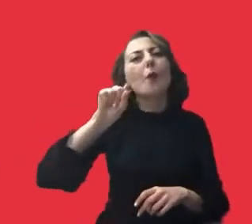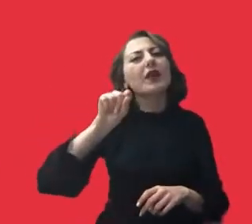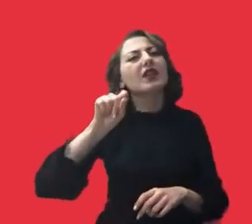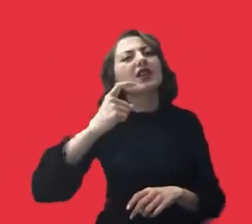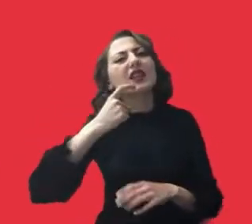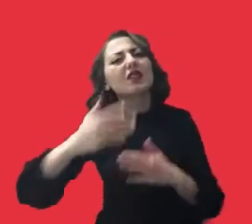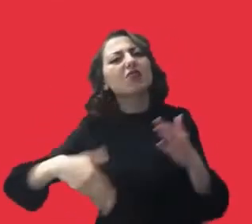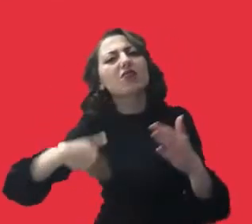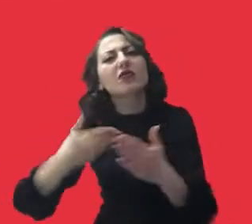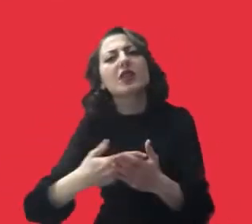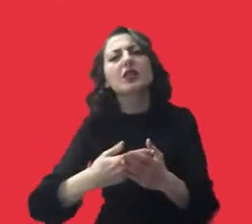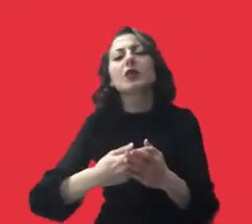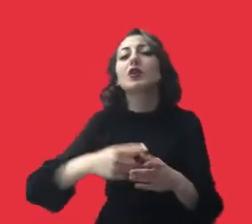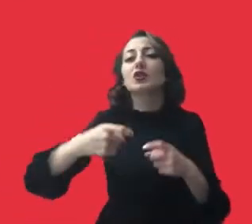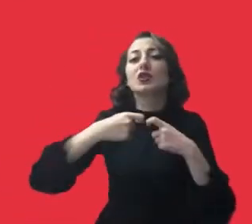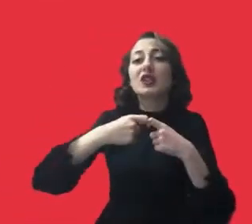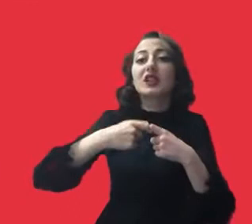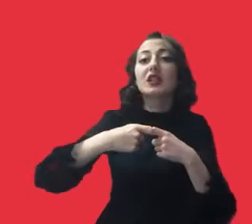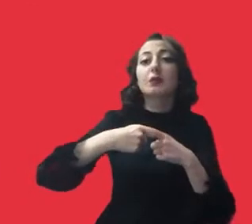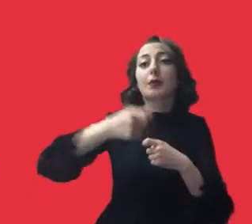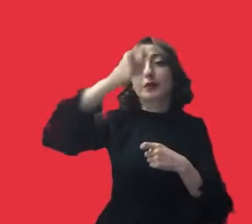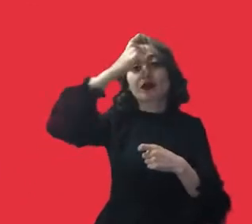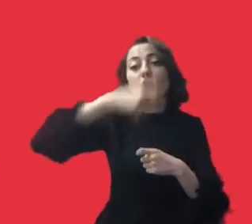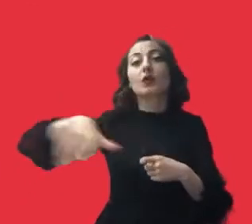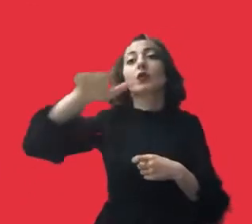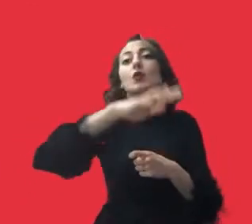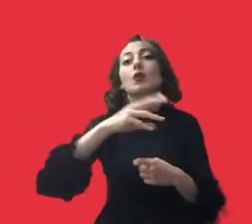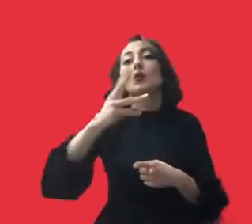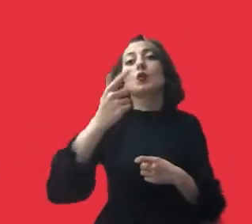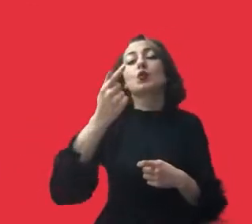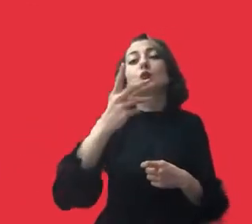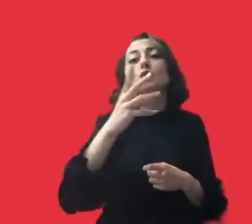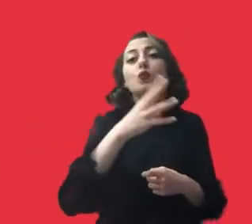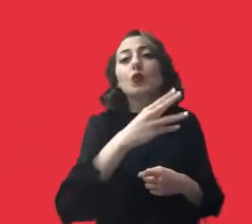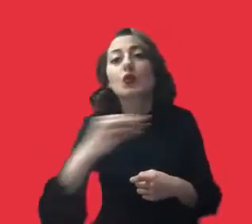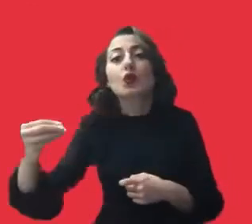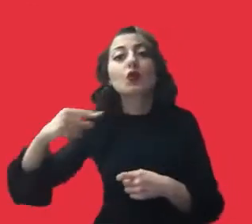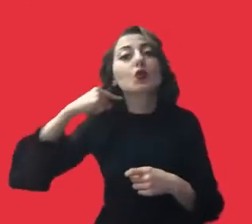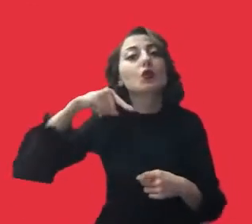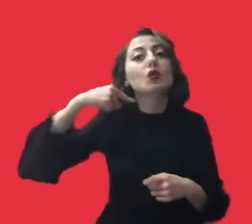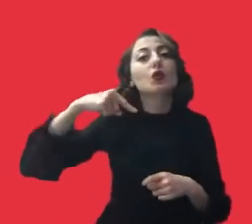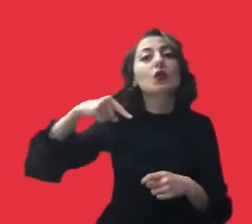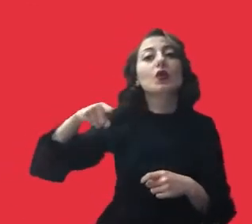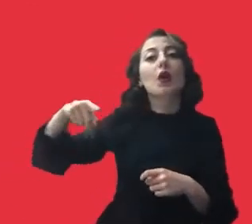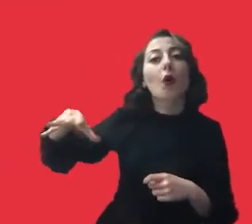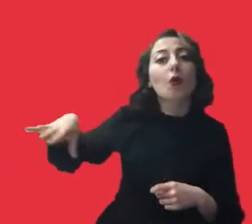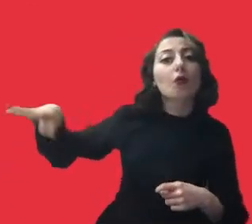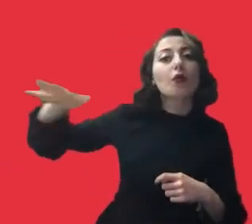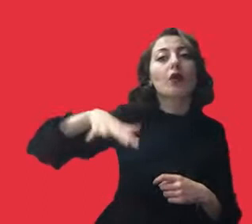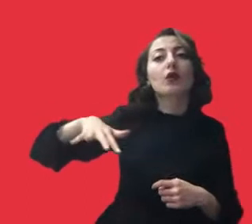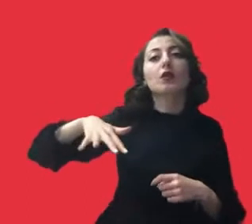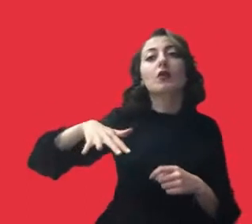iç a civil savaşın war Türkiye'deki broke etkisi out, and 3,5 the war milyon has been geçici koruma continuing. altındaki And back in Suriyelilerin Turkey ani has ve been 3.5 acil göçü